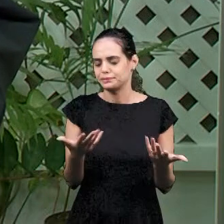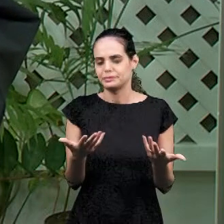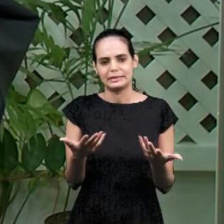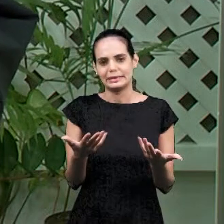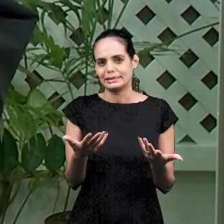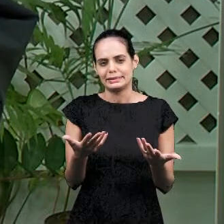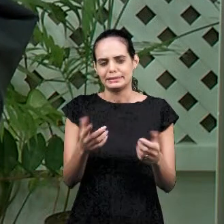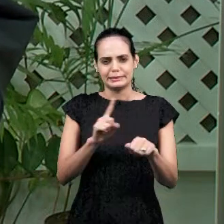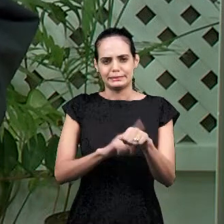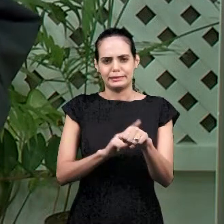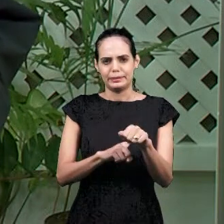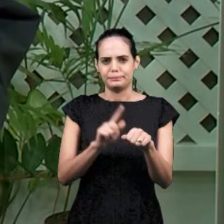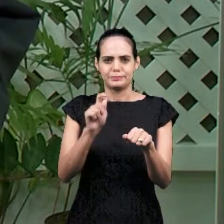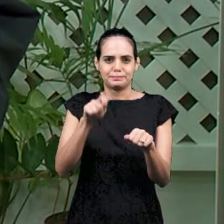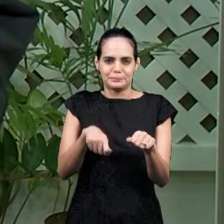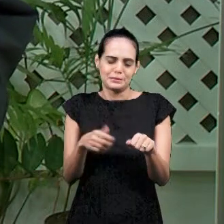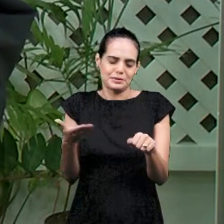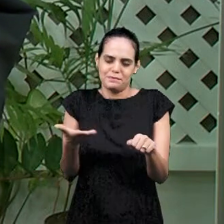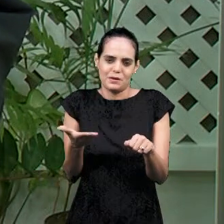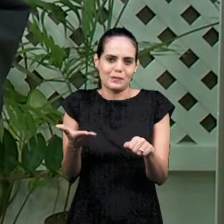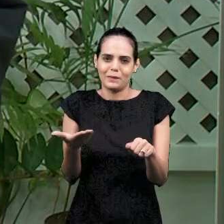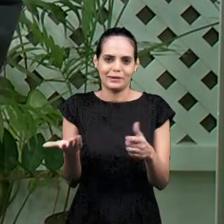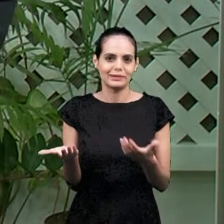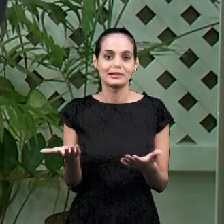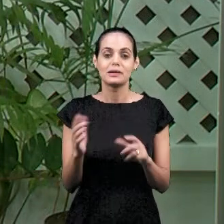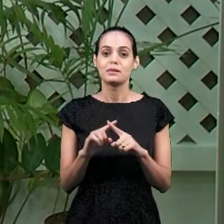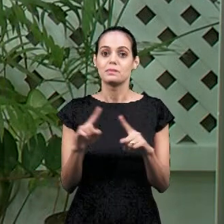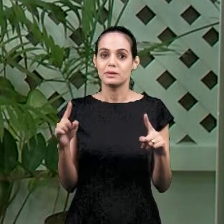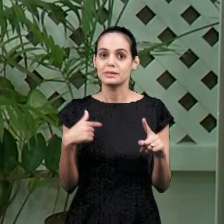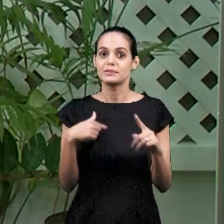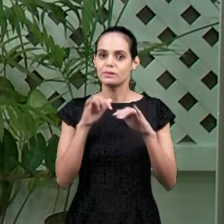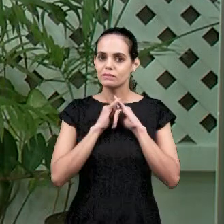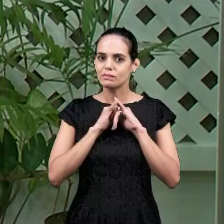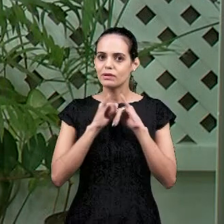pas lire ici les thématiques parce qu'on va prendre beaucoup de temps.